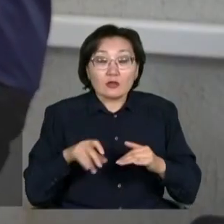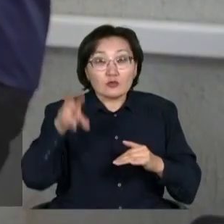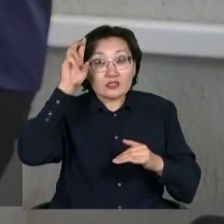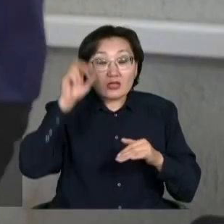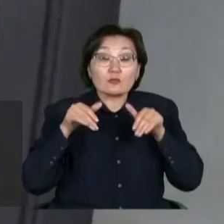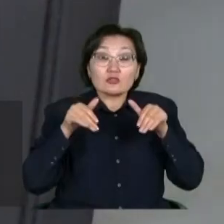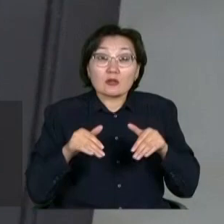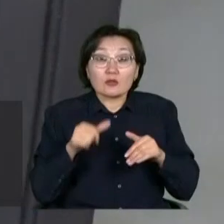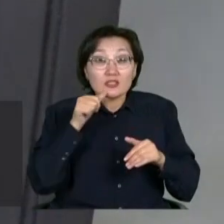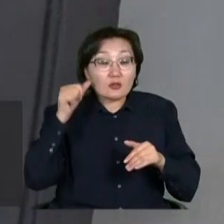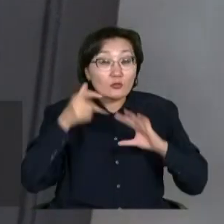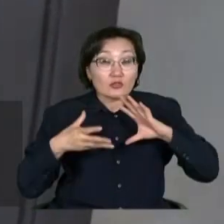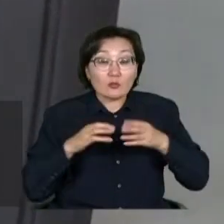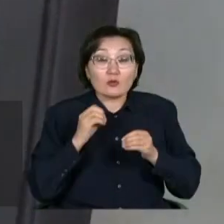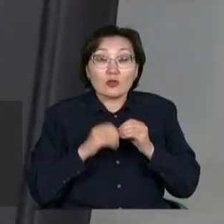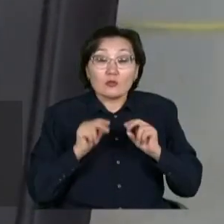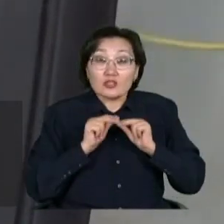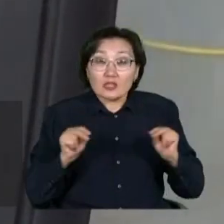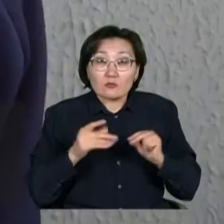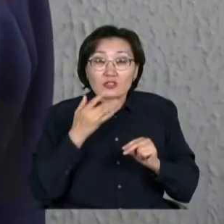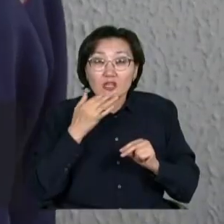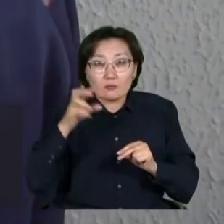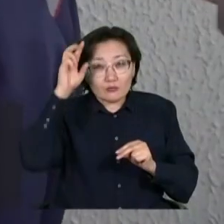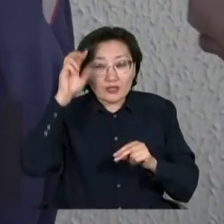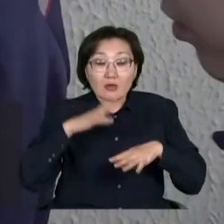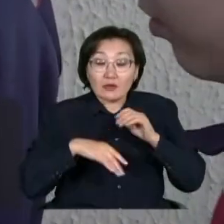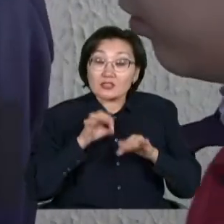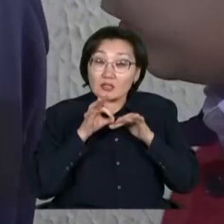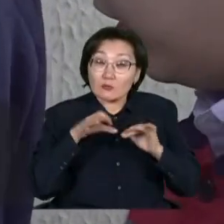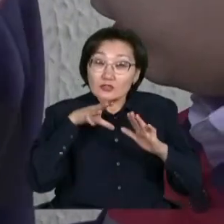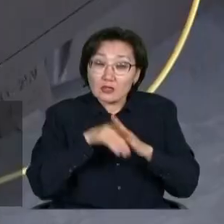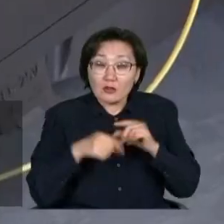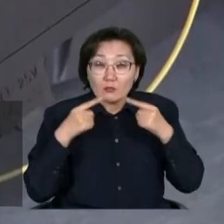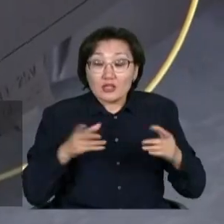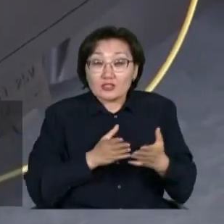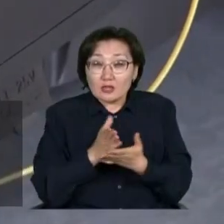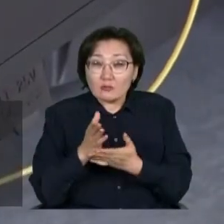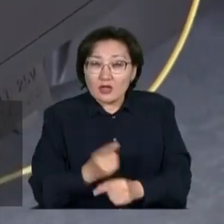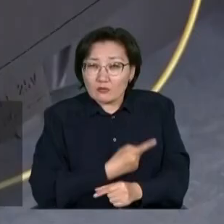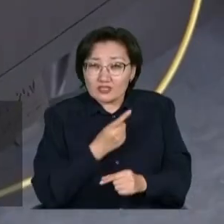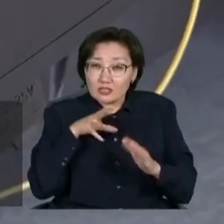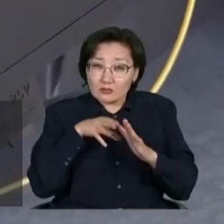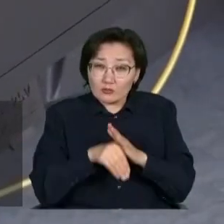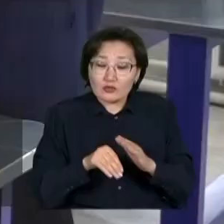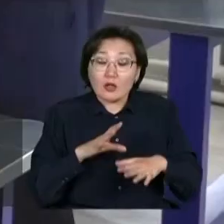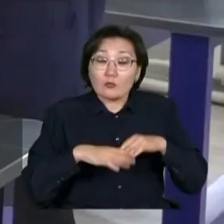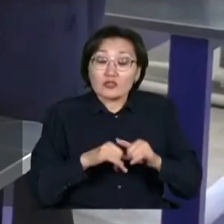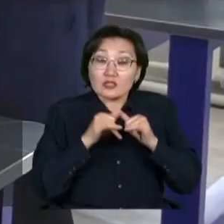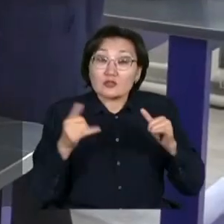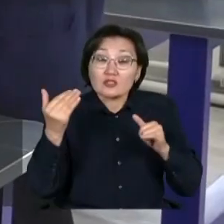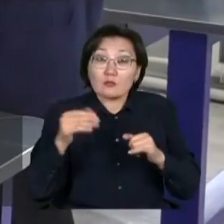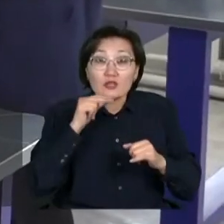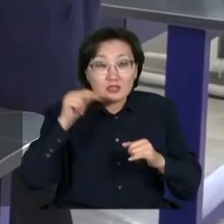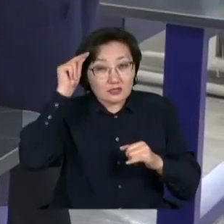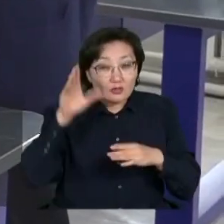мемлекеттік колледжден былтыр жалпы 10 оқытушы шетелдегі тағылымдамадан өткен. Арасында басқа саланың шеберлері де бар. Біліктілікті арттыруға оларды